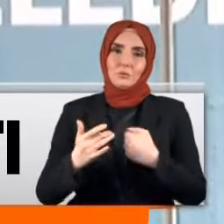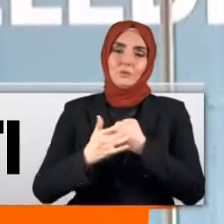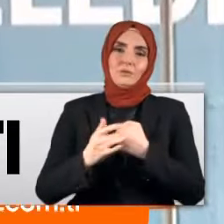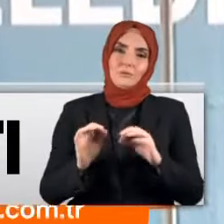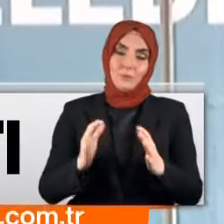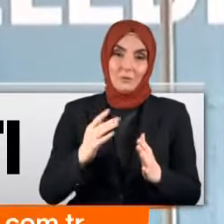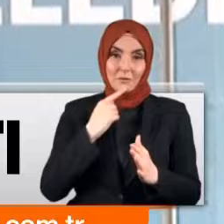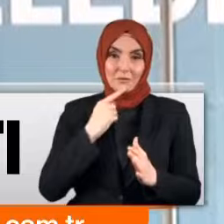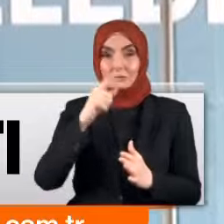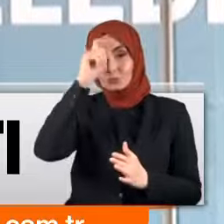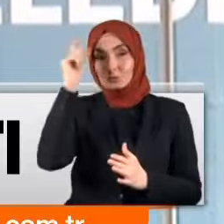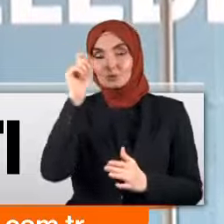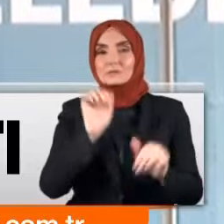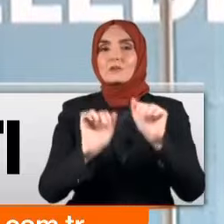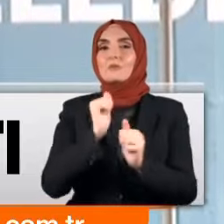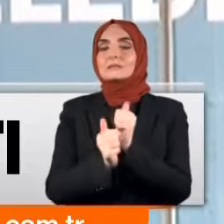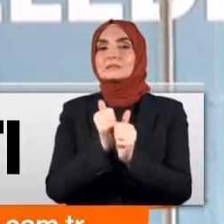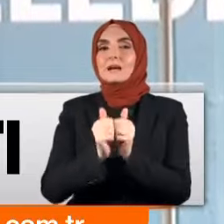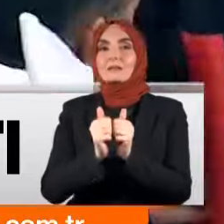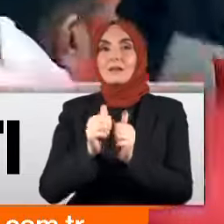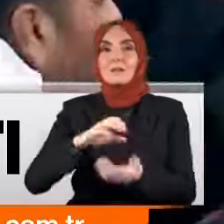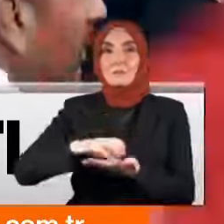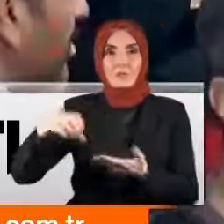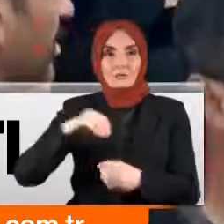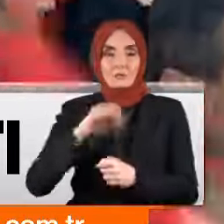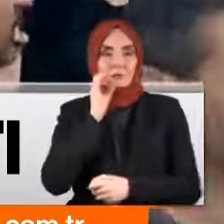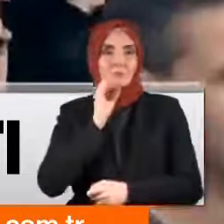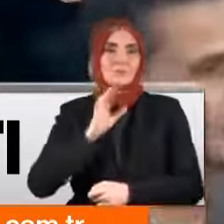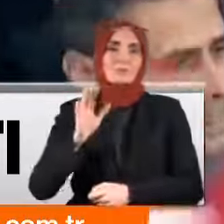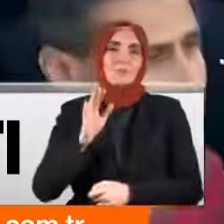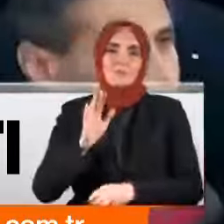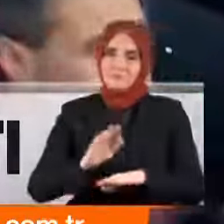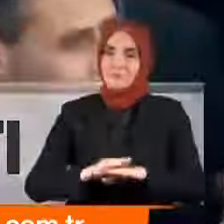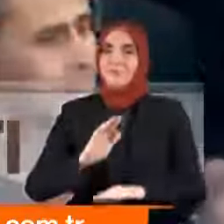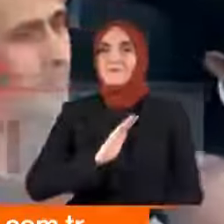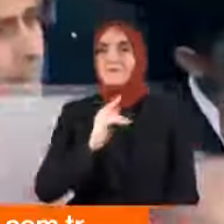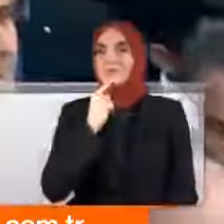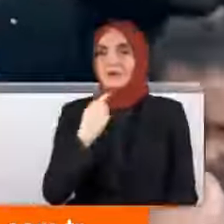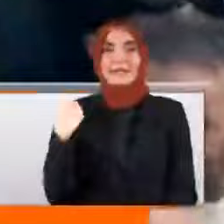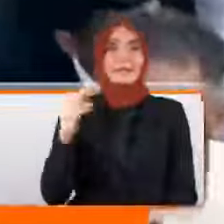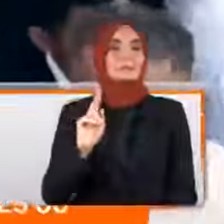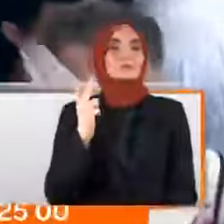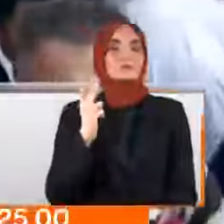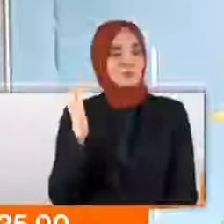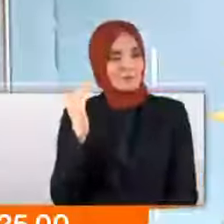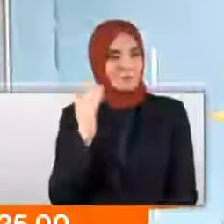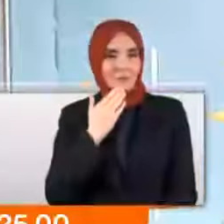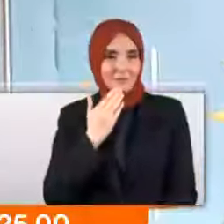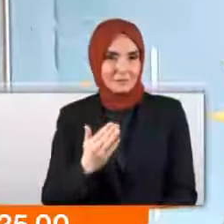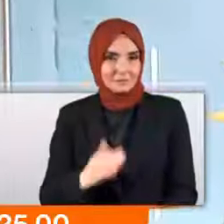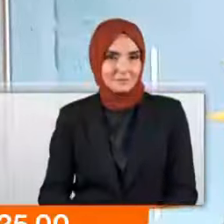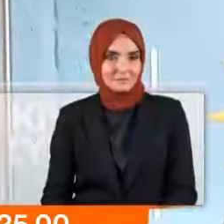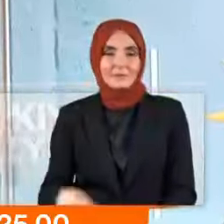sanayi alanında adeta bir destan yazıyor. Erdoğan savunma sanayinde yeni müjdelerin de sinyalini verdi.